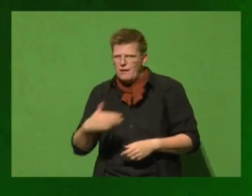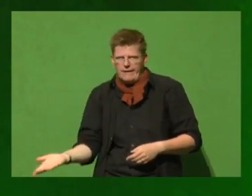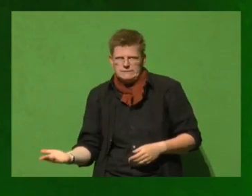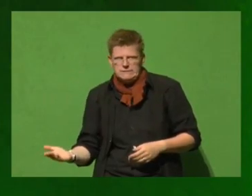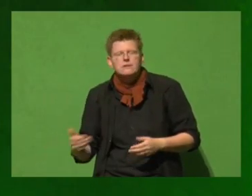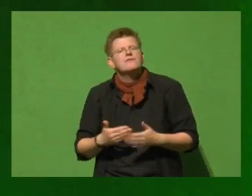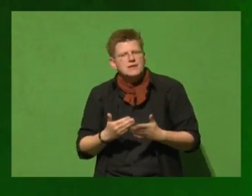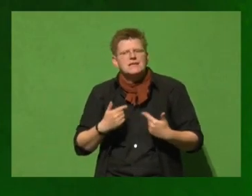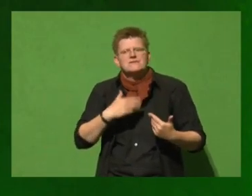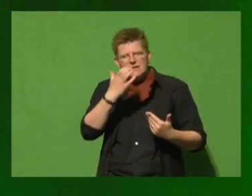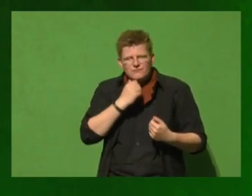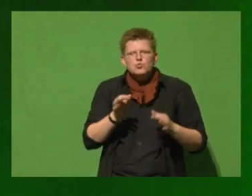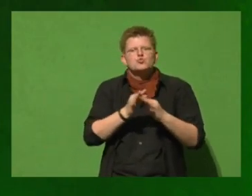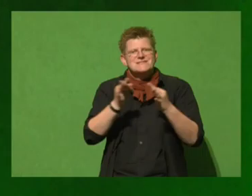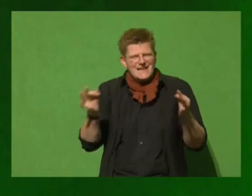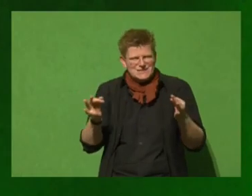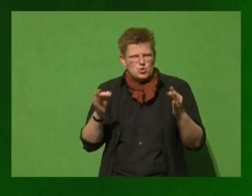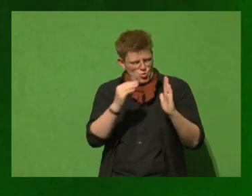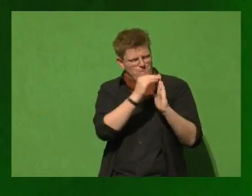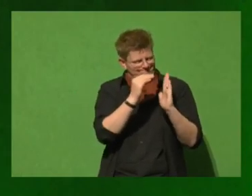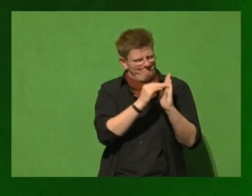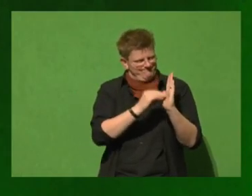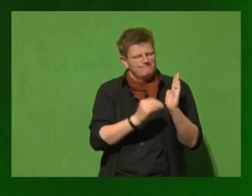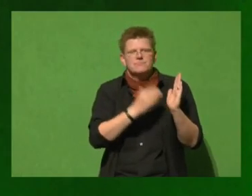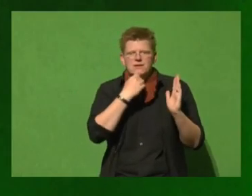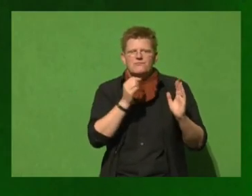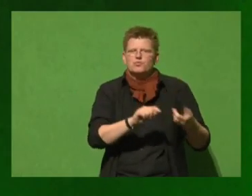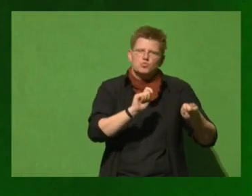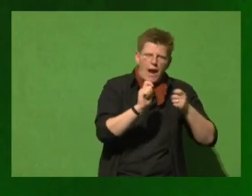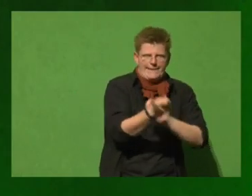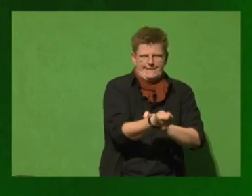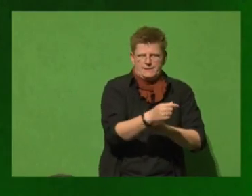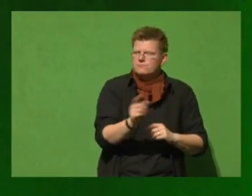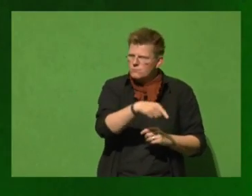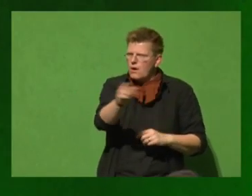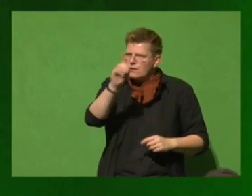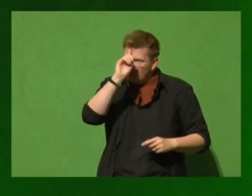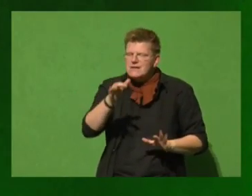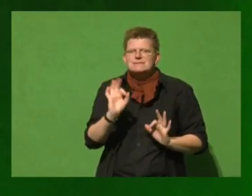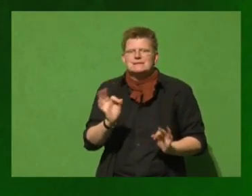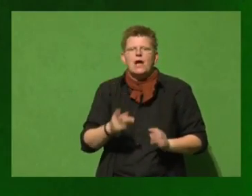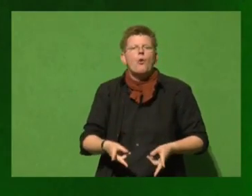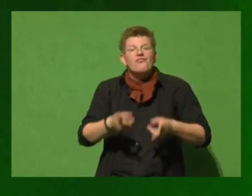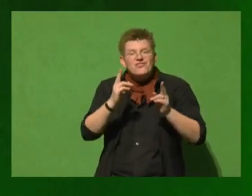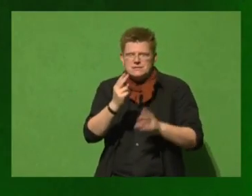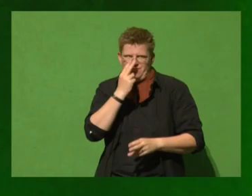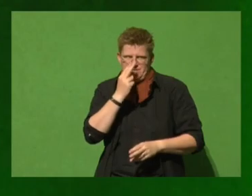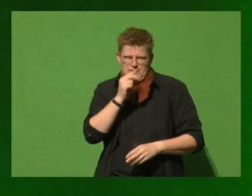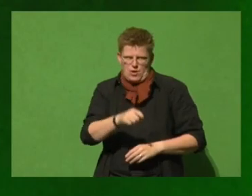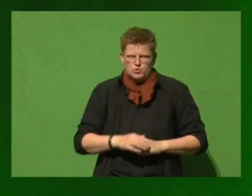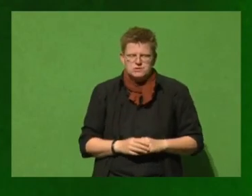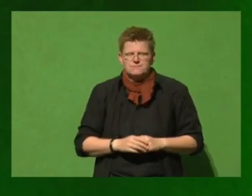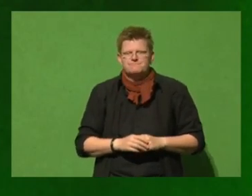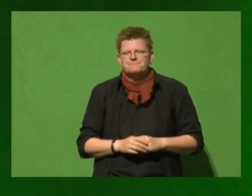haben, möchten wir hier die Satzung ändern und dass jeder auch weiß, wann sozusagen die Fristen sind und deswegen geht das in die Satzung. Der zweite Teil